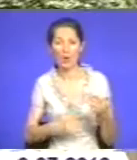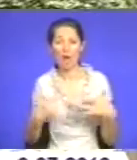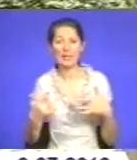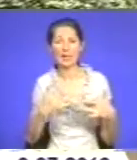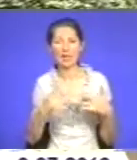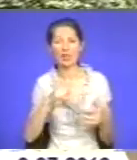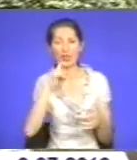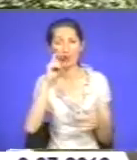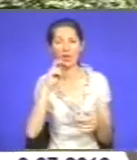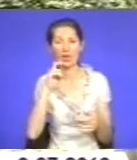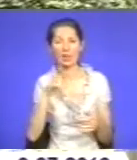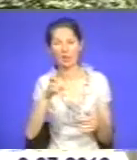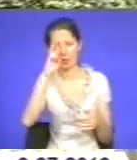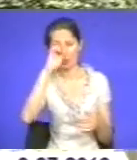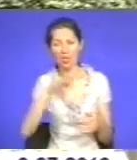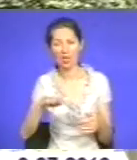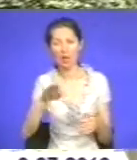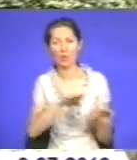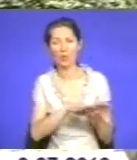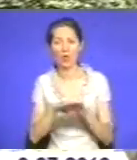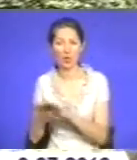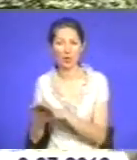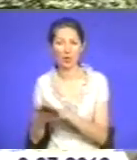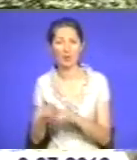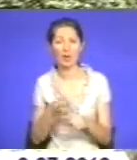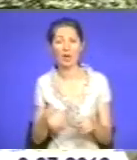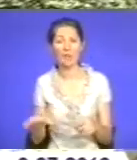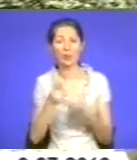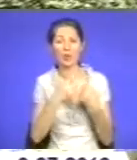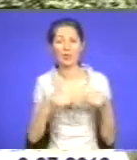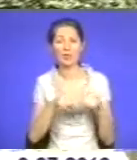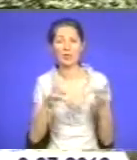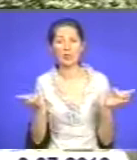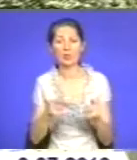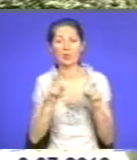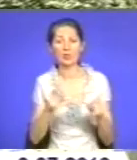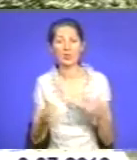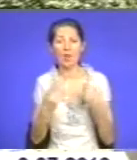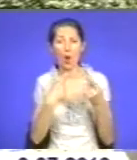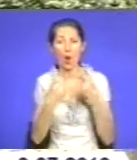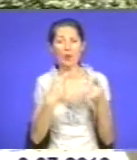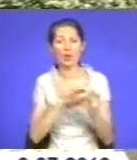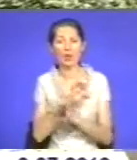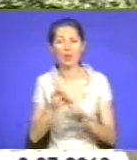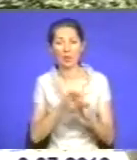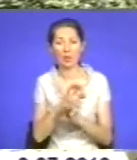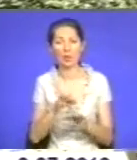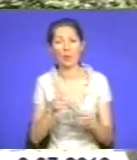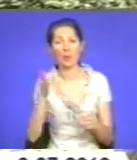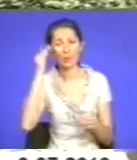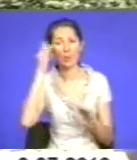в Україні на державному рівні. Всю систему треба сісти, поговорити, промислити,